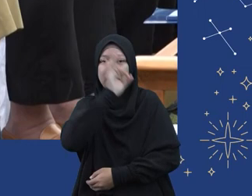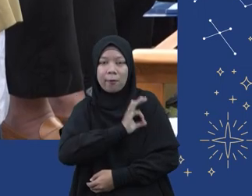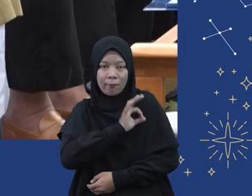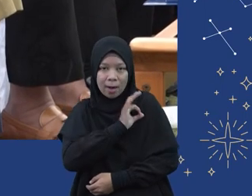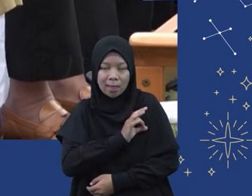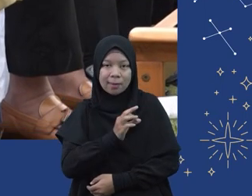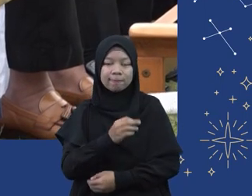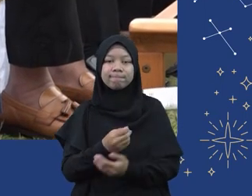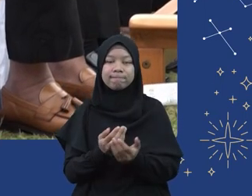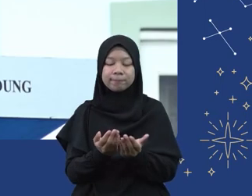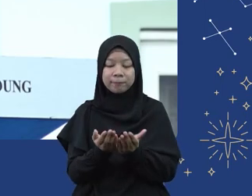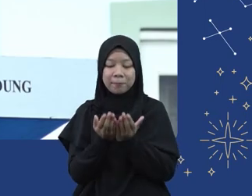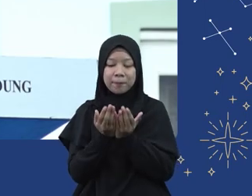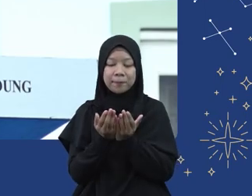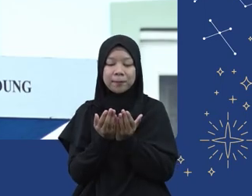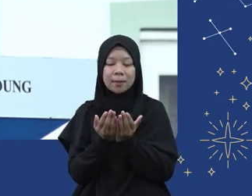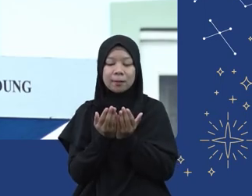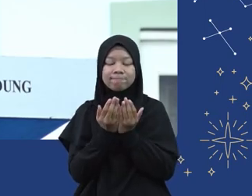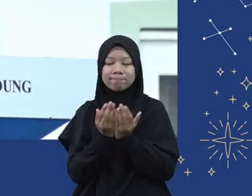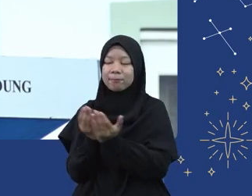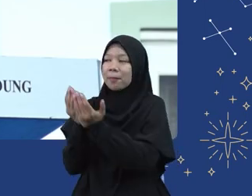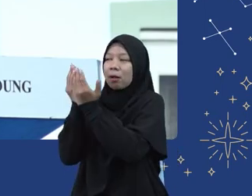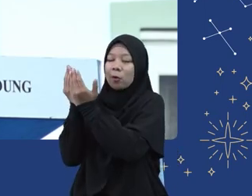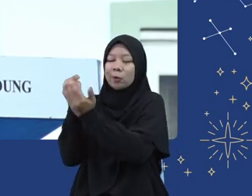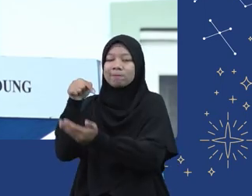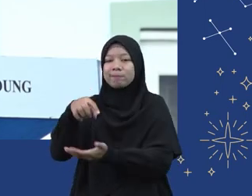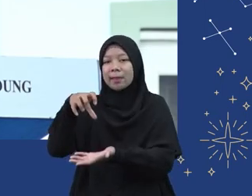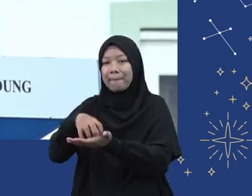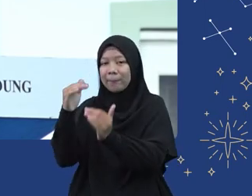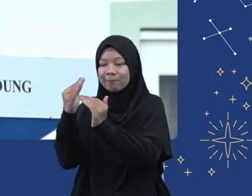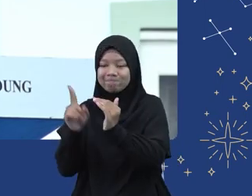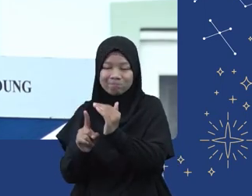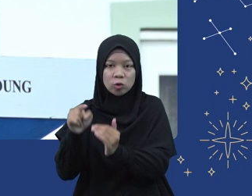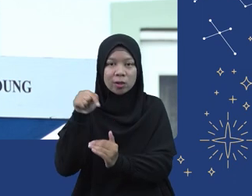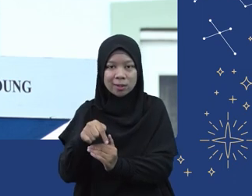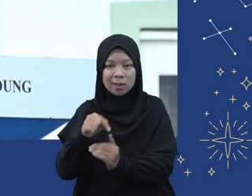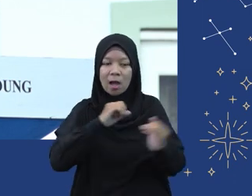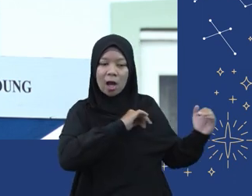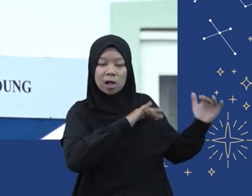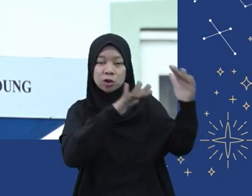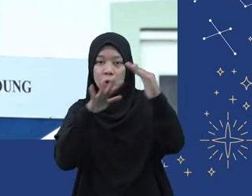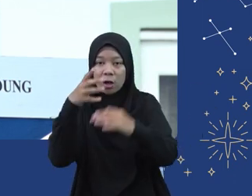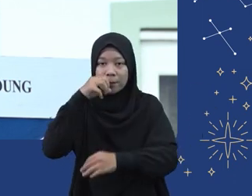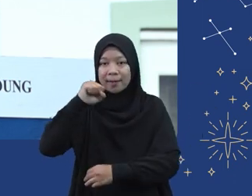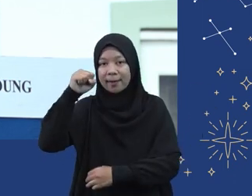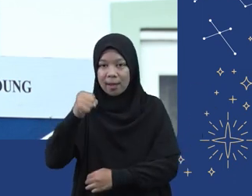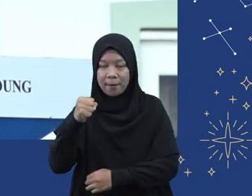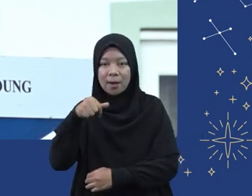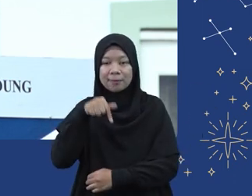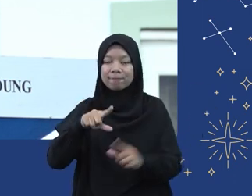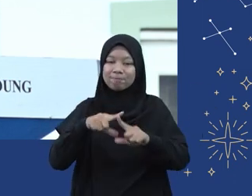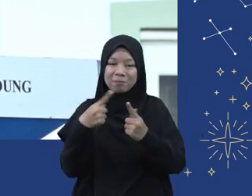Ya Allah jadikanlah observa dan astronomi di Institut Teknologi Bandung menjadi institusi yang dapat menjadi